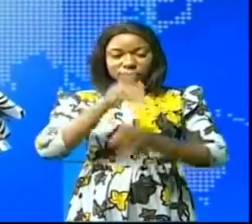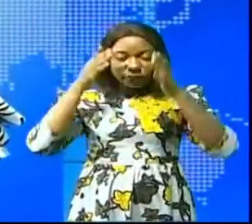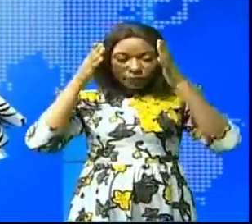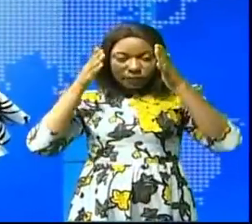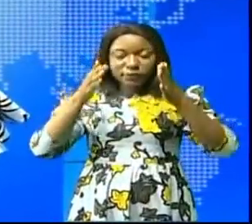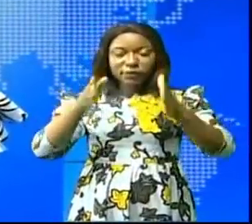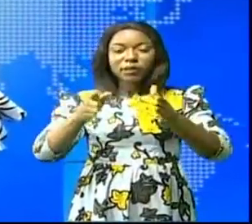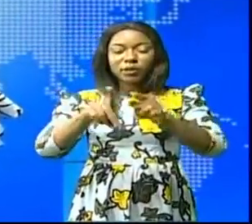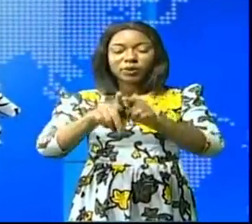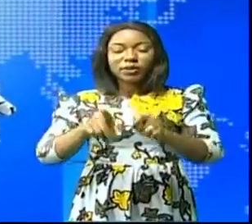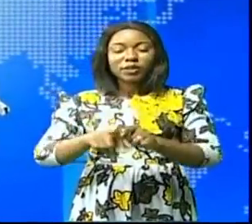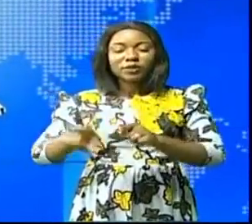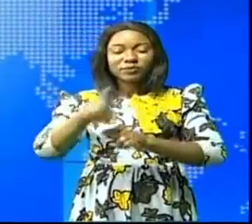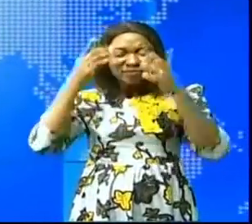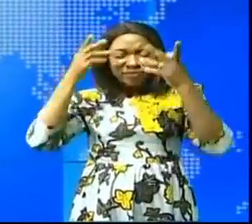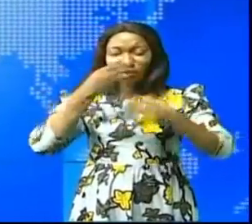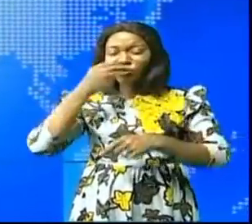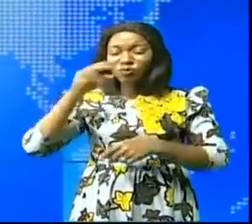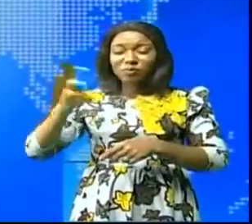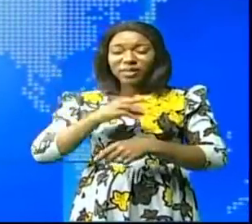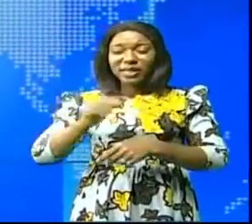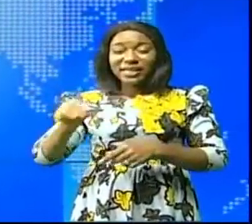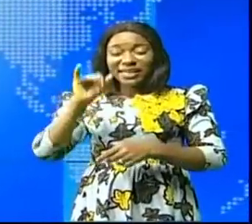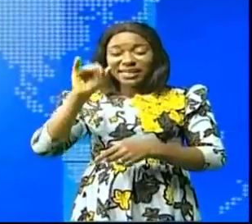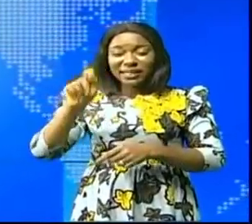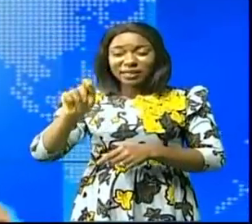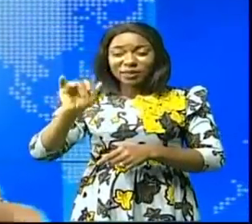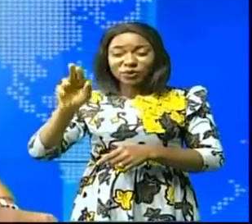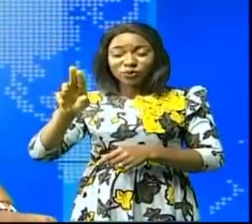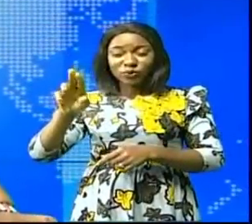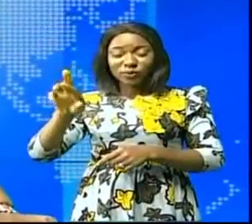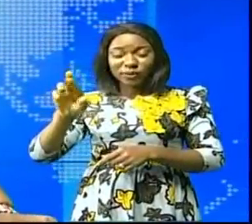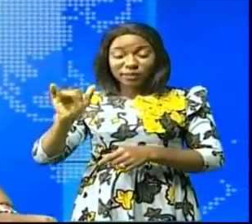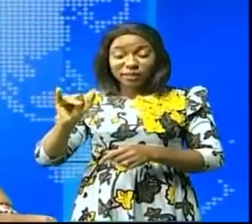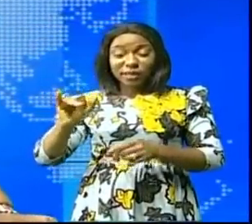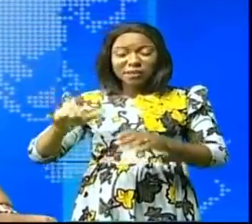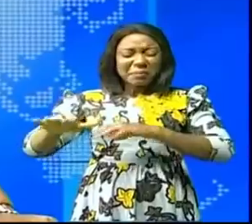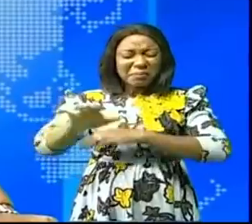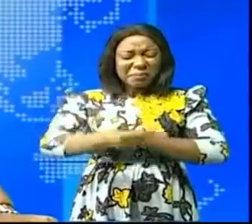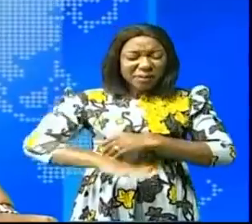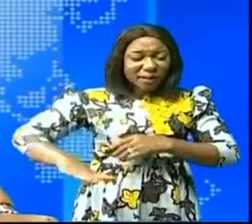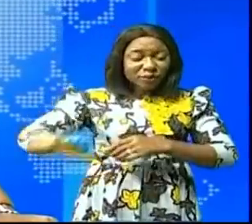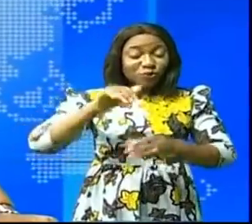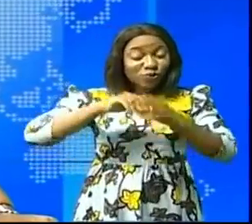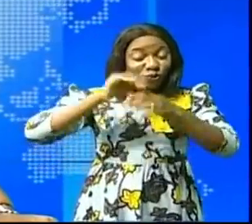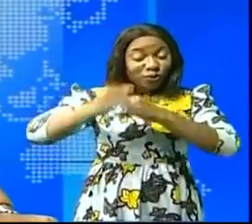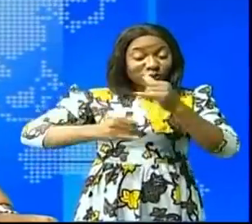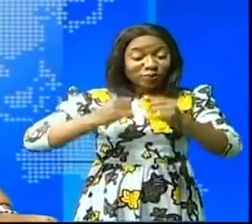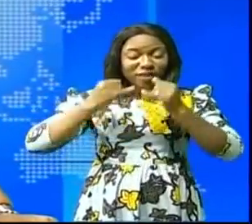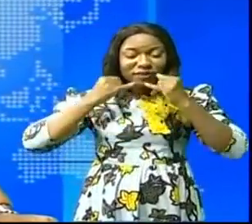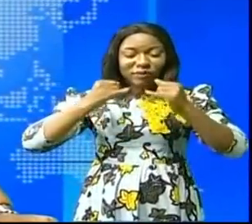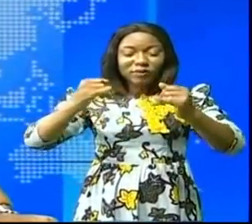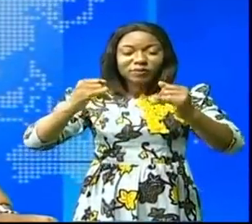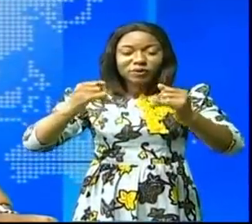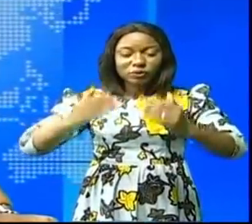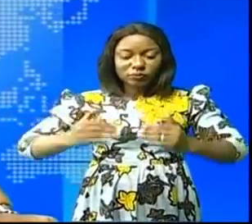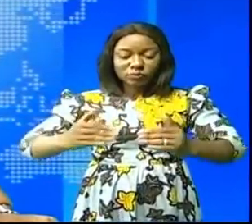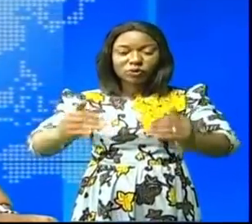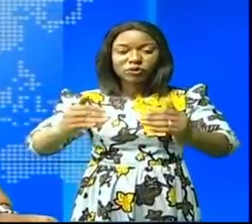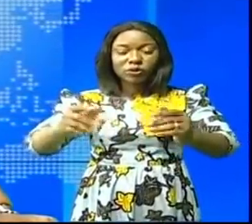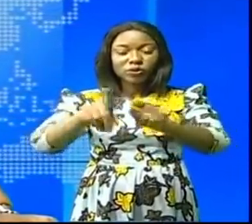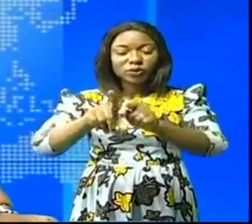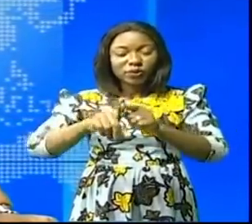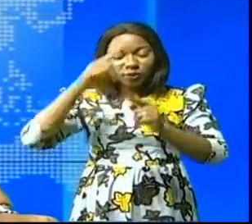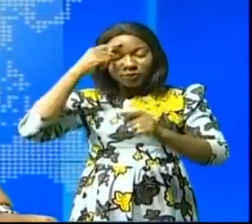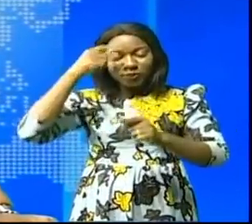qui nous suivez à Goma et partout ailleurs sur satellite. Vous êtes sur la RTNC. L'actualité continue sur nos antennes retrouvées à